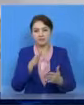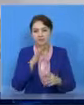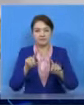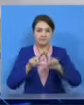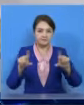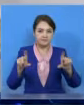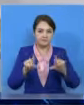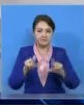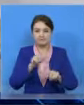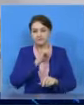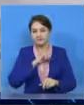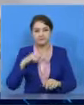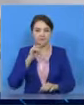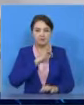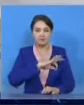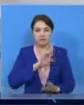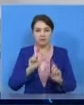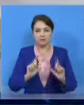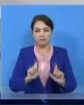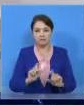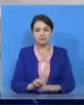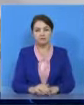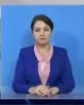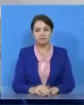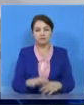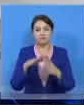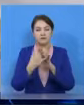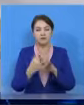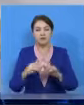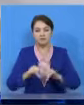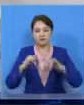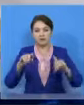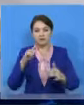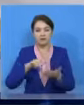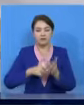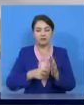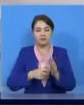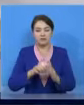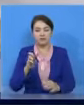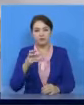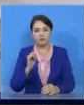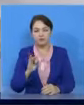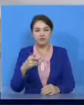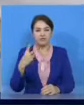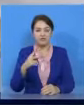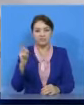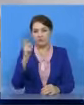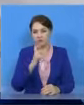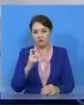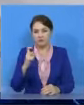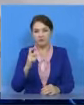ғимаратта өзі пайдаланып отыр. Ауыл шаруашылығын дамыту мақсатында Петровка 2 шаруа